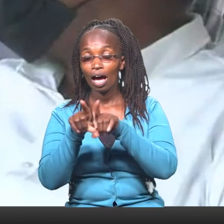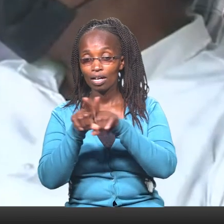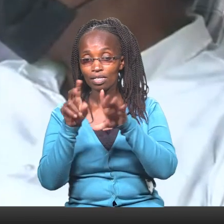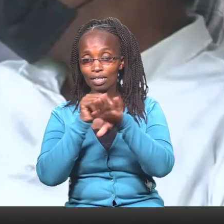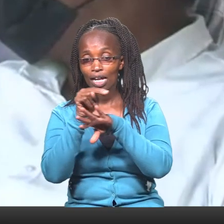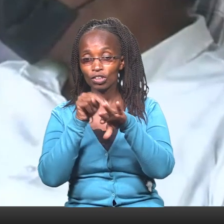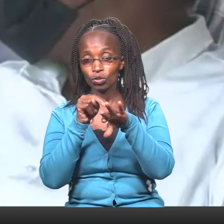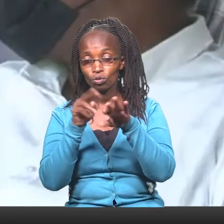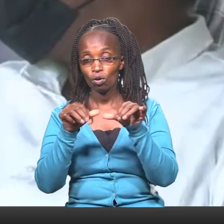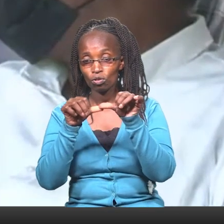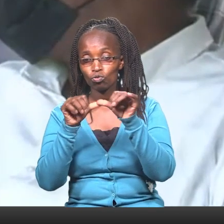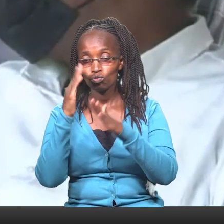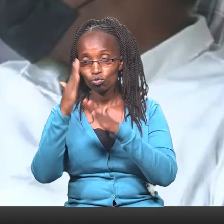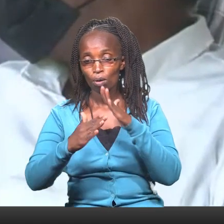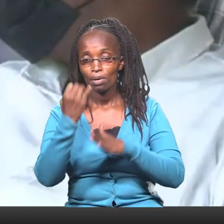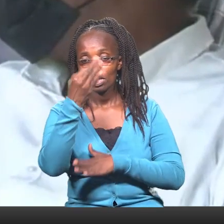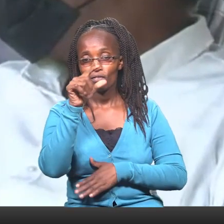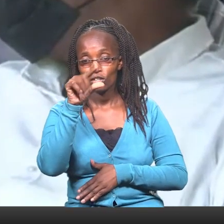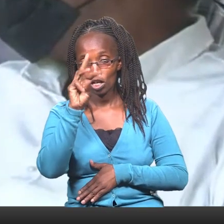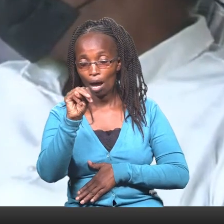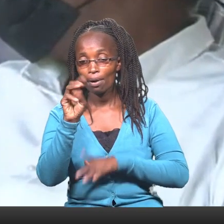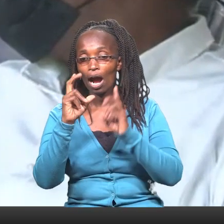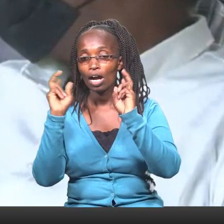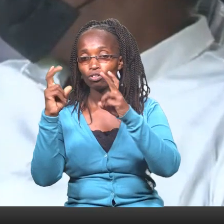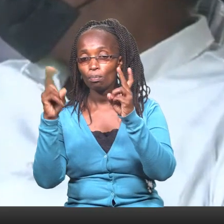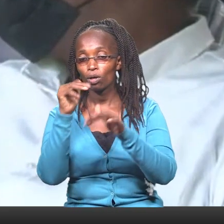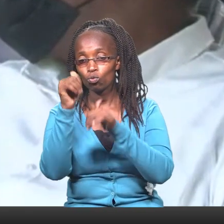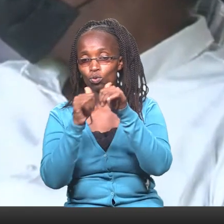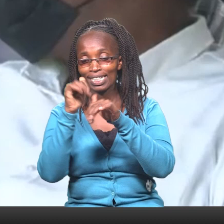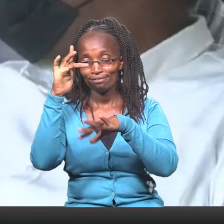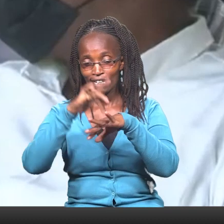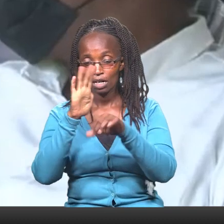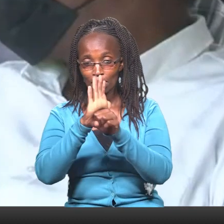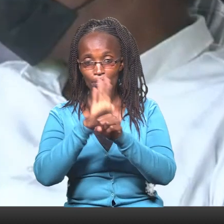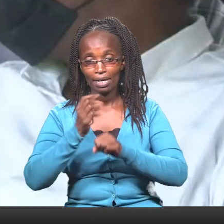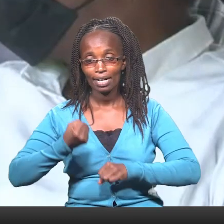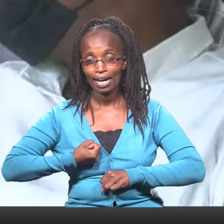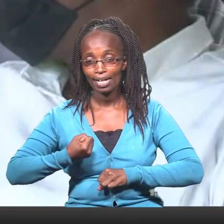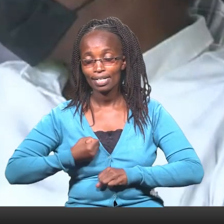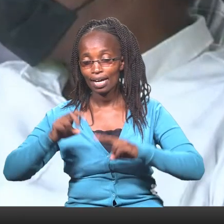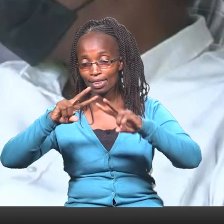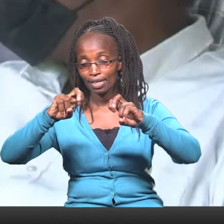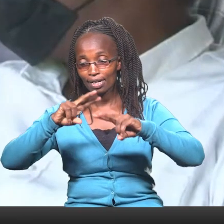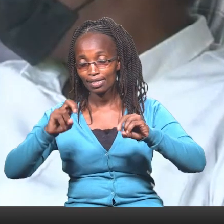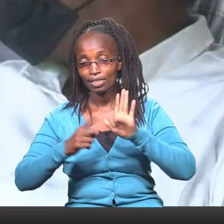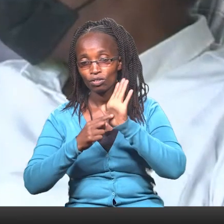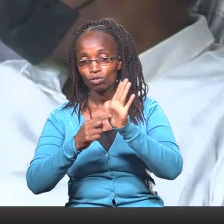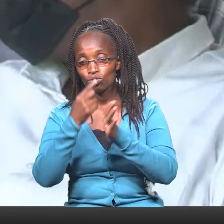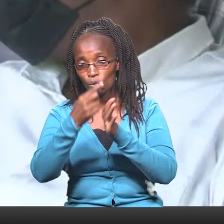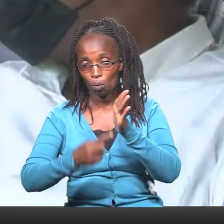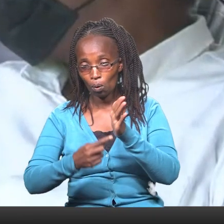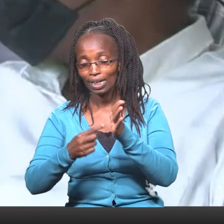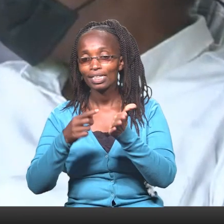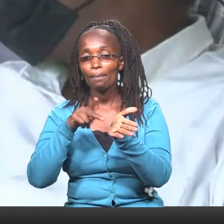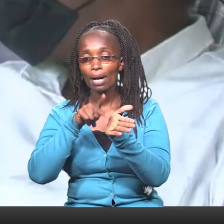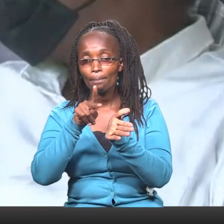Taifa linapojizatiti kukomesha ukeketaji, swala ambalo linaathiri wasichana wanawake wengi, utafiti unadhihirisha kuwa gharama ya matibabu